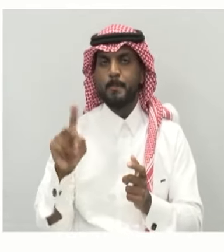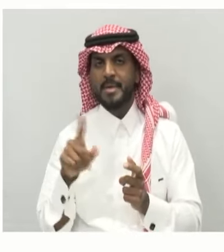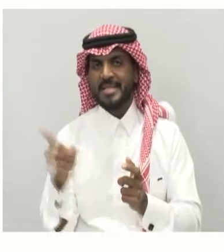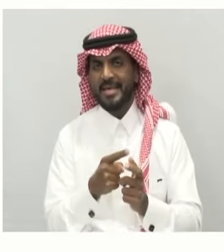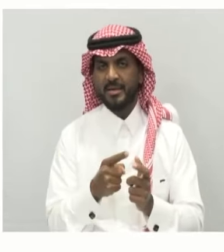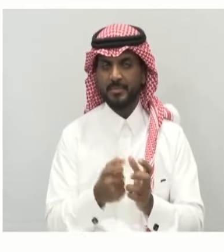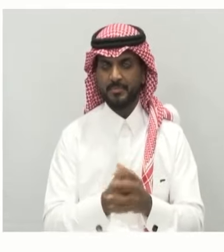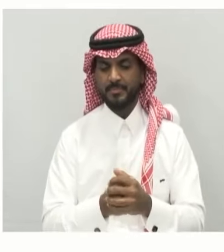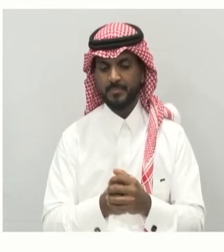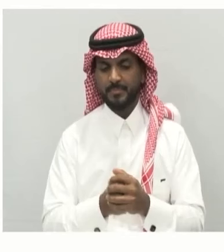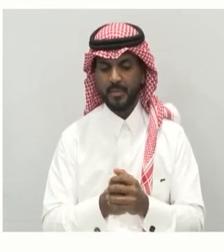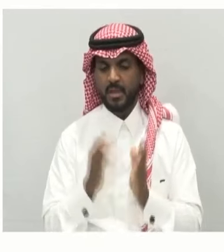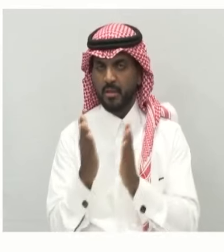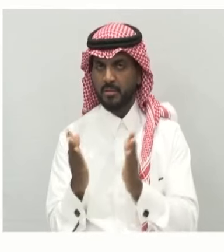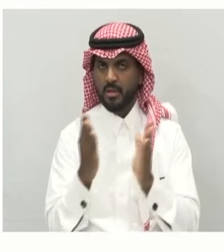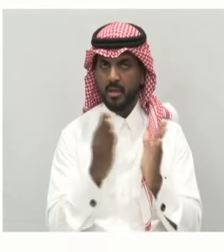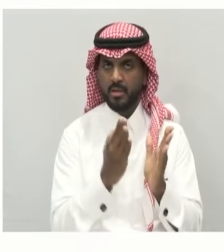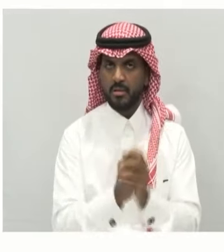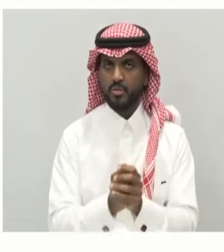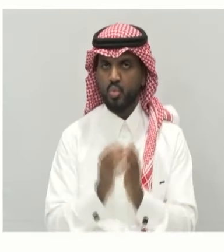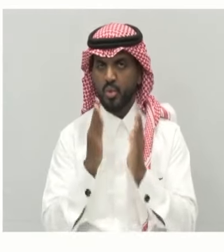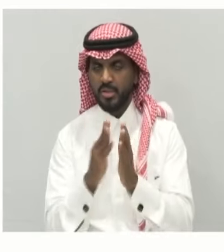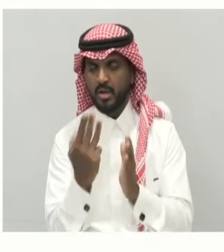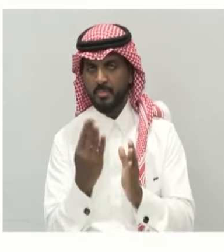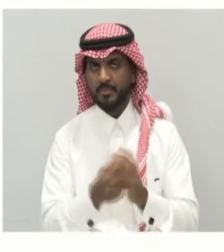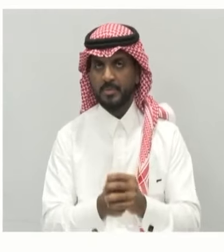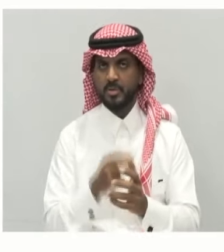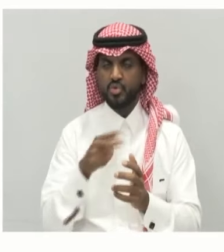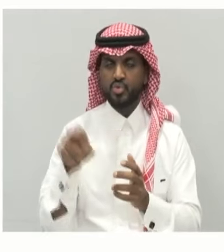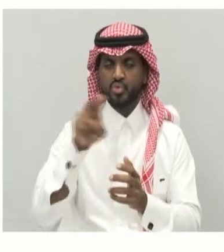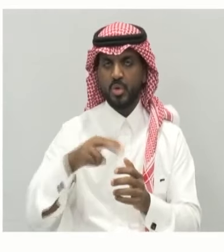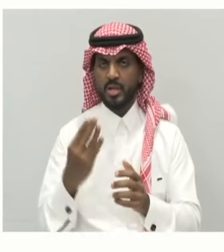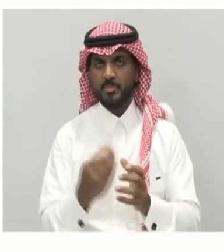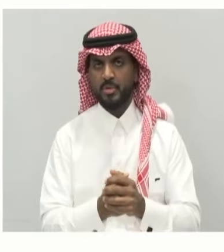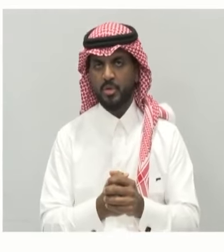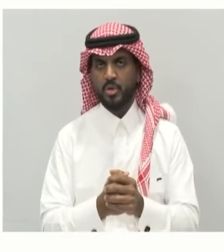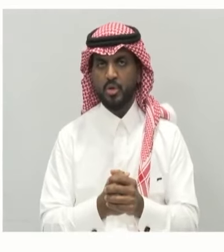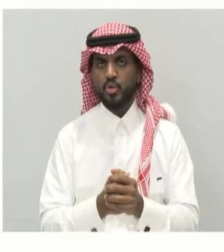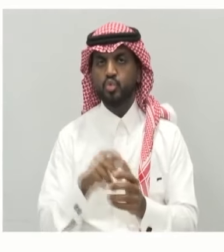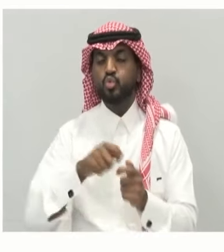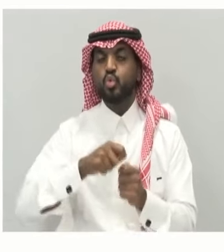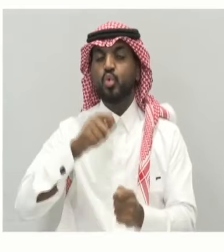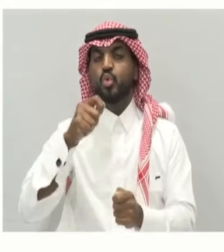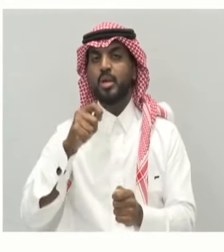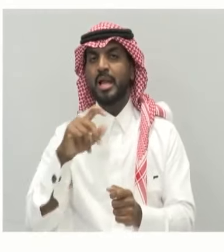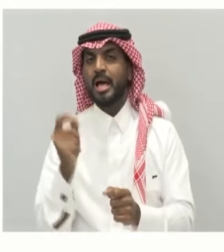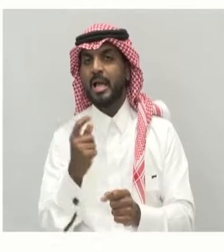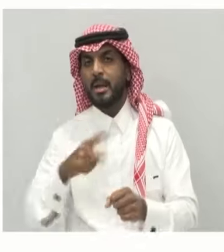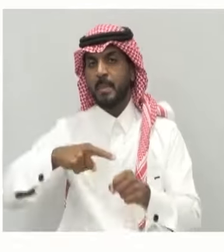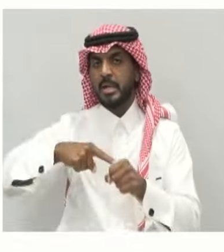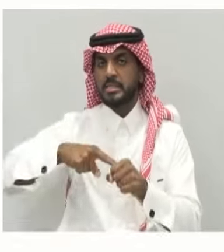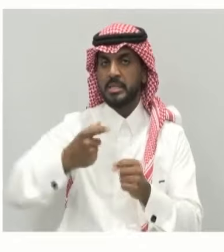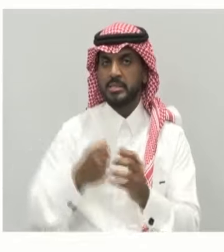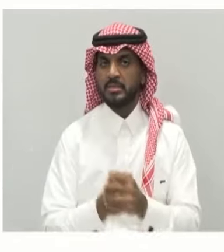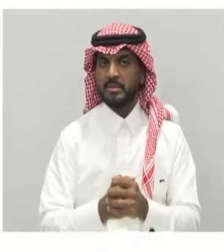فيكم اذا ننتقل الان للوحده الرابعه او السؤال الرابع بارك الله فيكم طول قلم الرصاص قلم